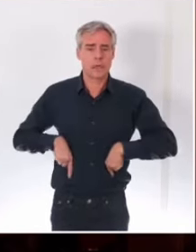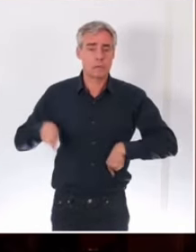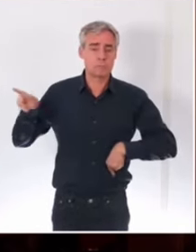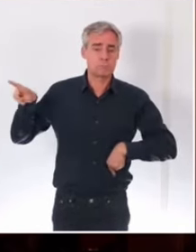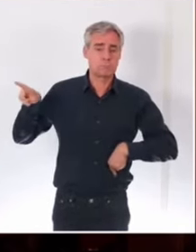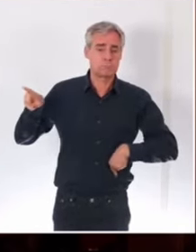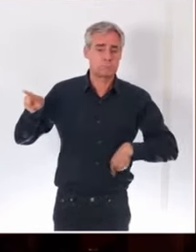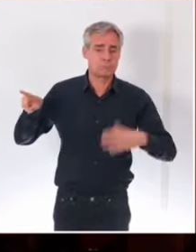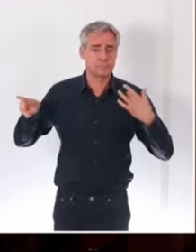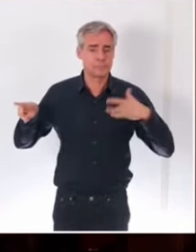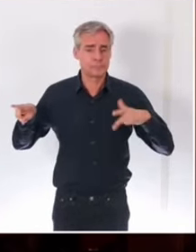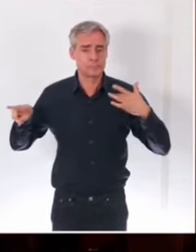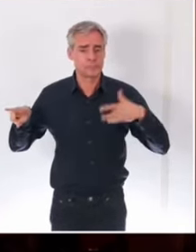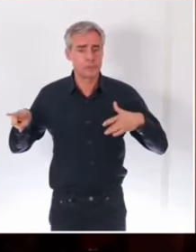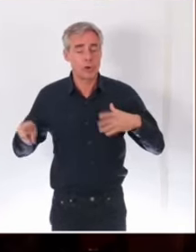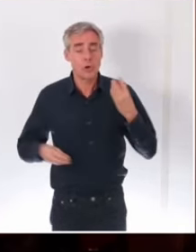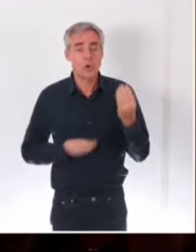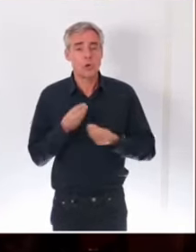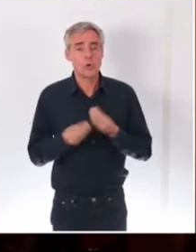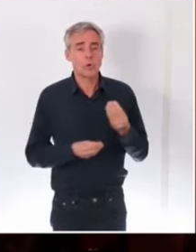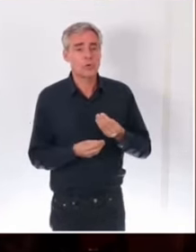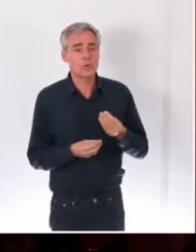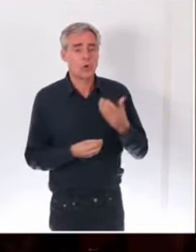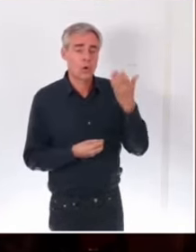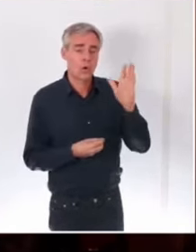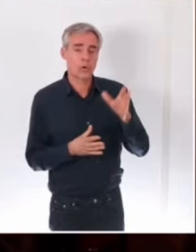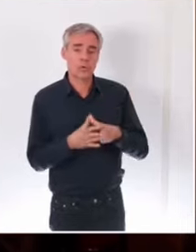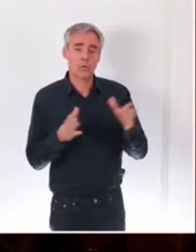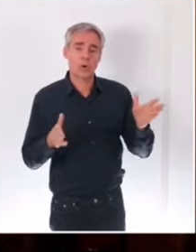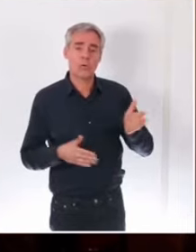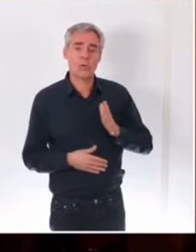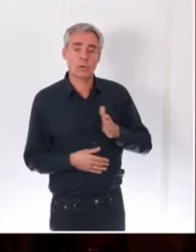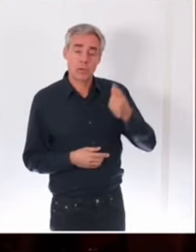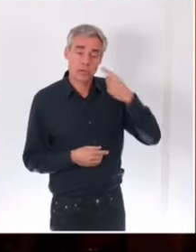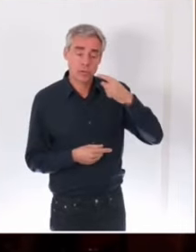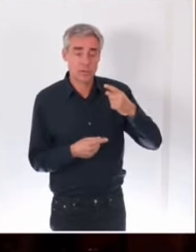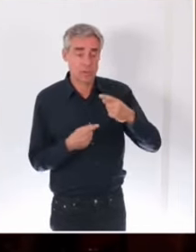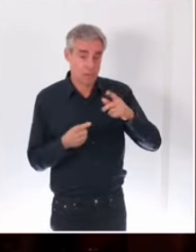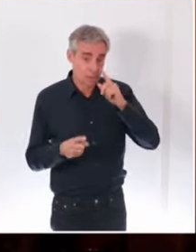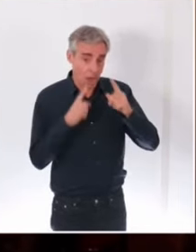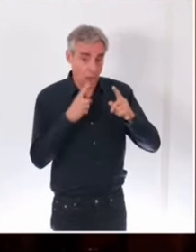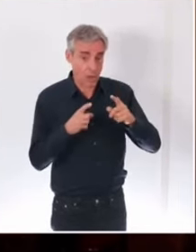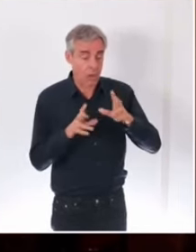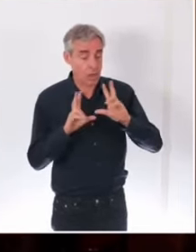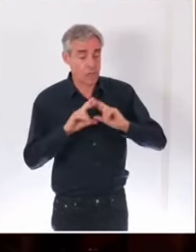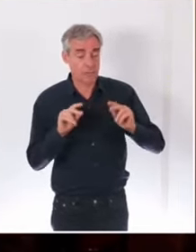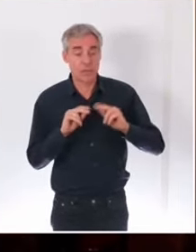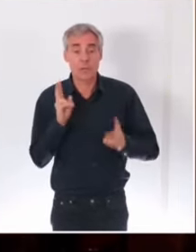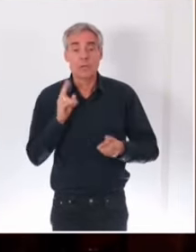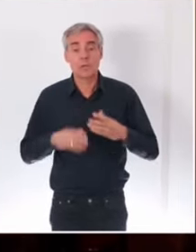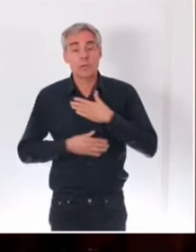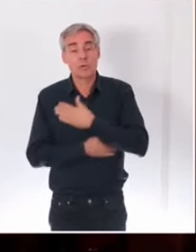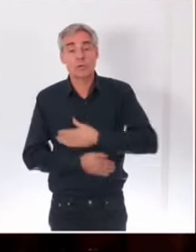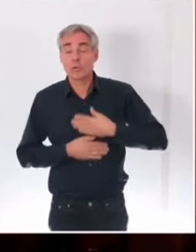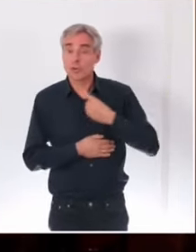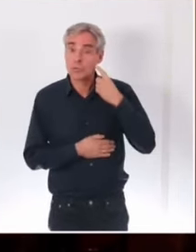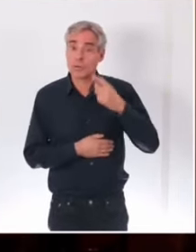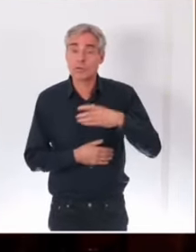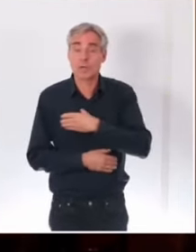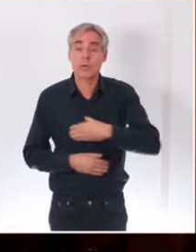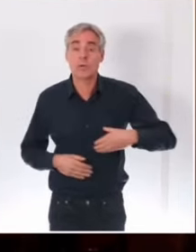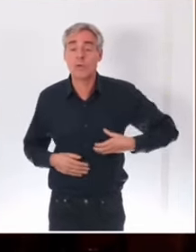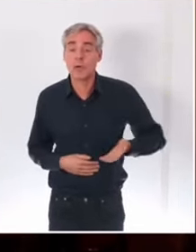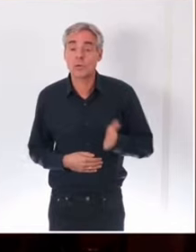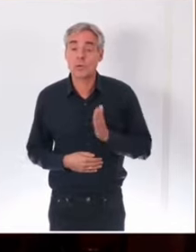l'État et les collectivités pour justifier ses propres manquements. J'aurais également été très heureux de penser que le maire de Bordeaux